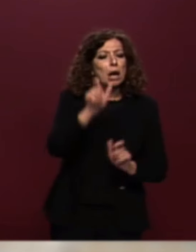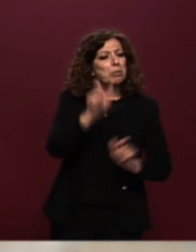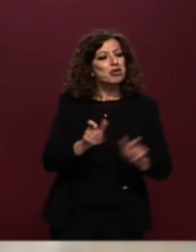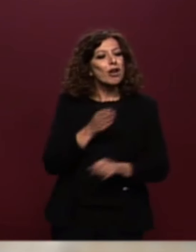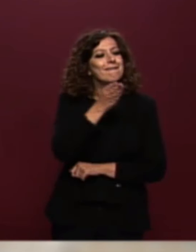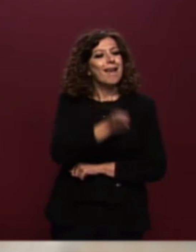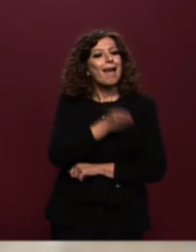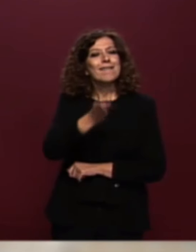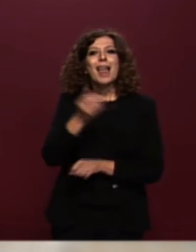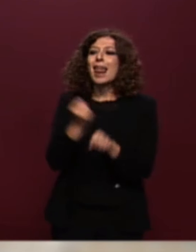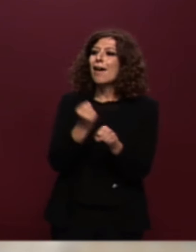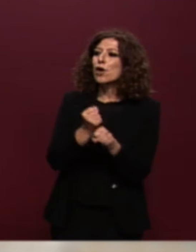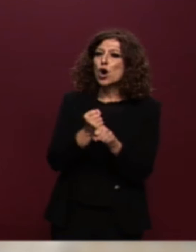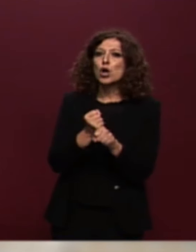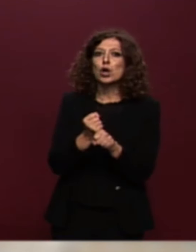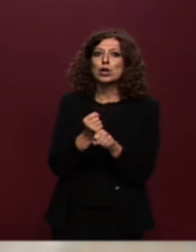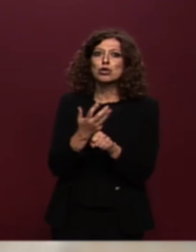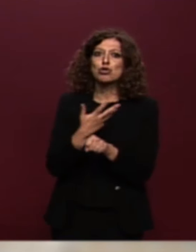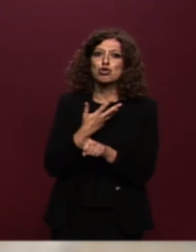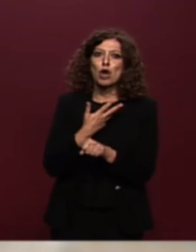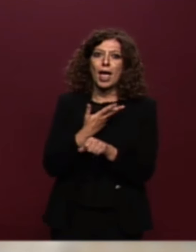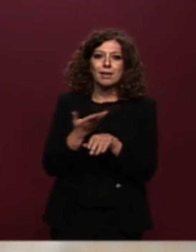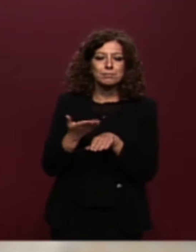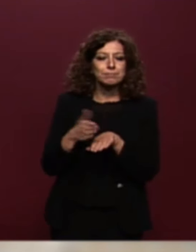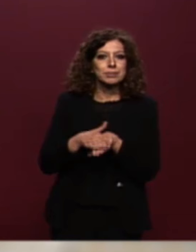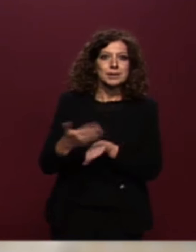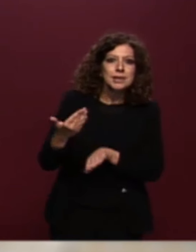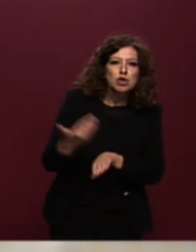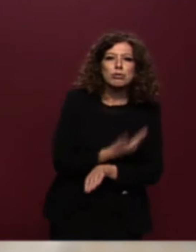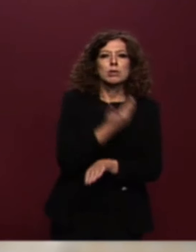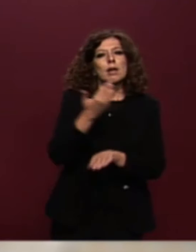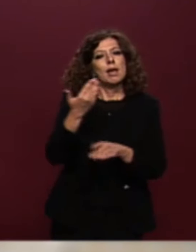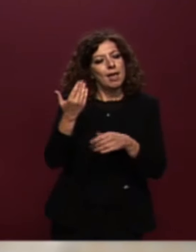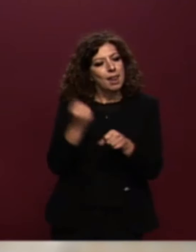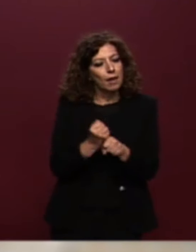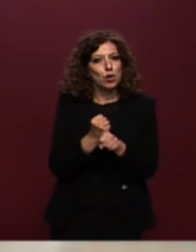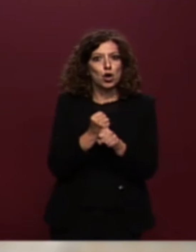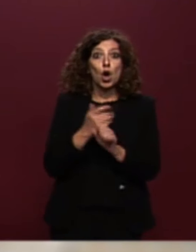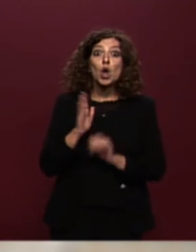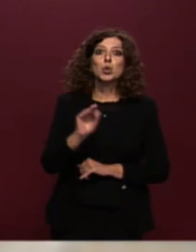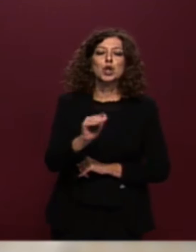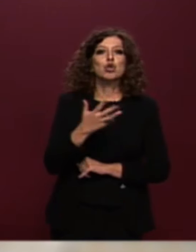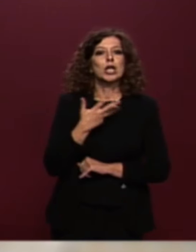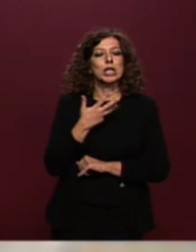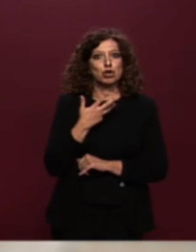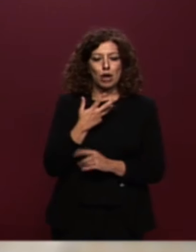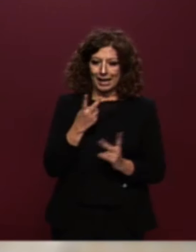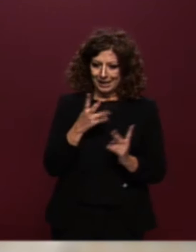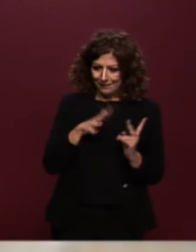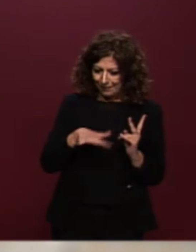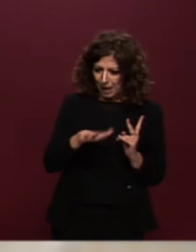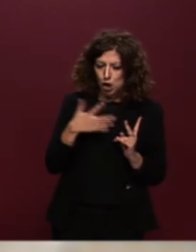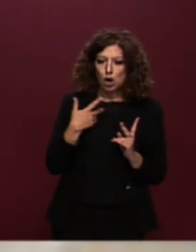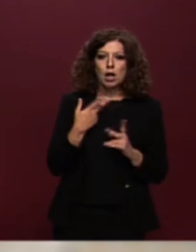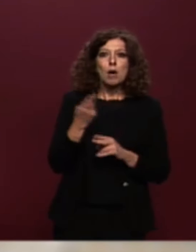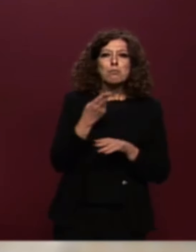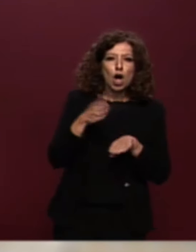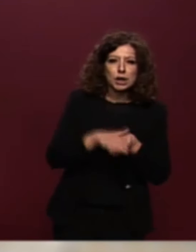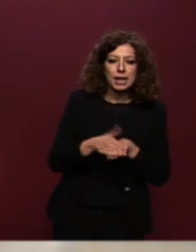lavorare rimangono vittime di incidenti sul lavoro. Ogni giorno assistiamo a una realtà fatta di morti, infortuni, malattie che